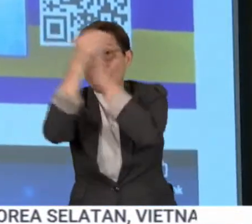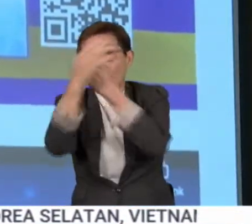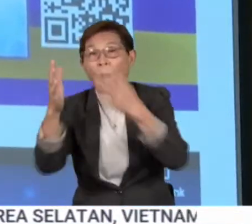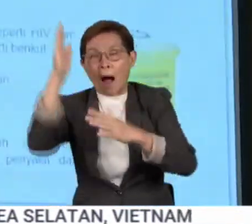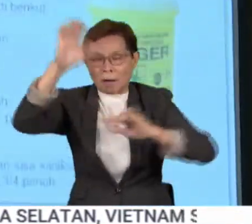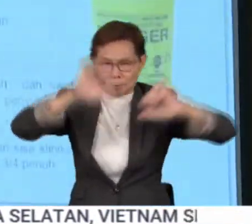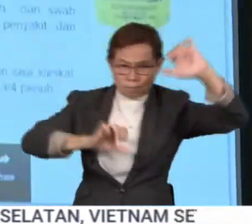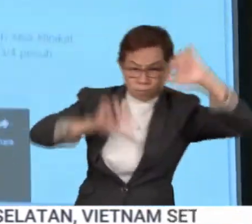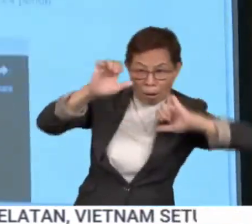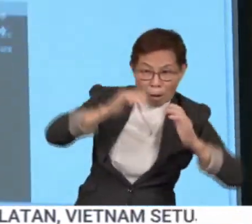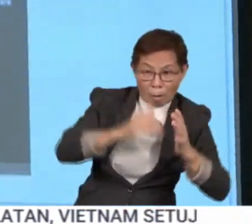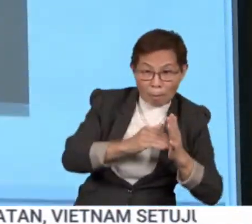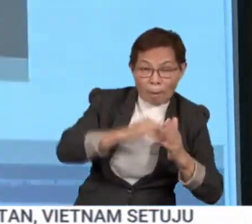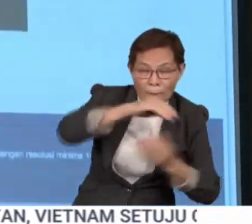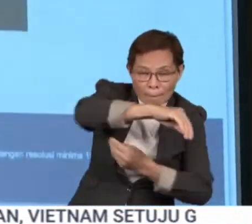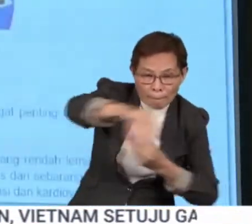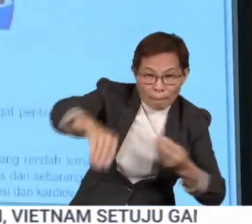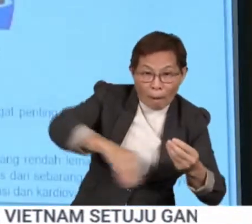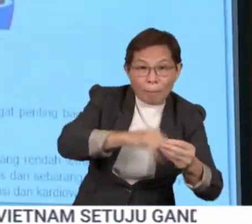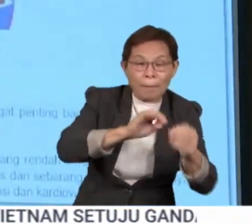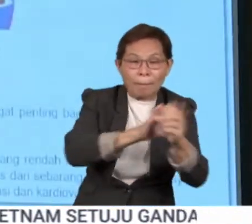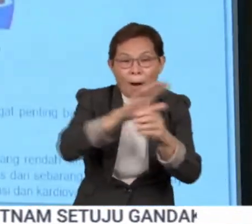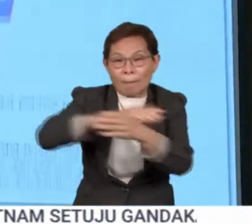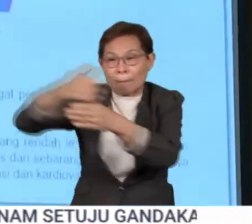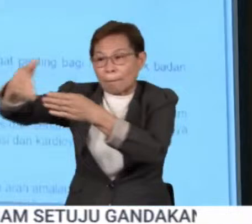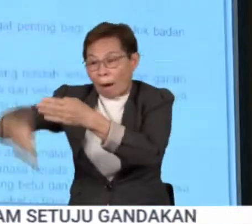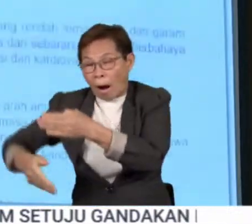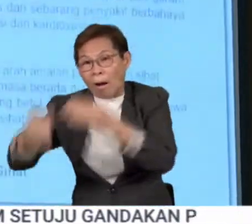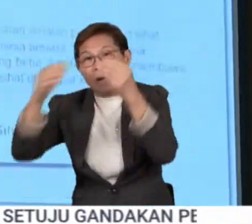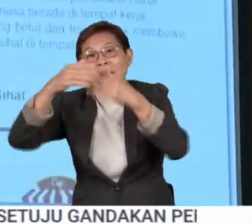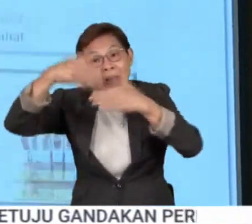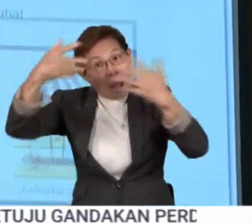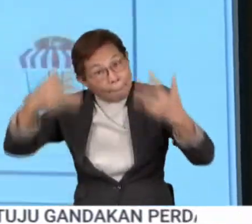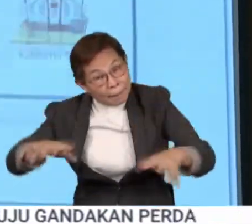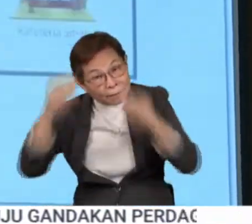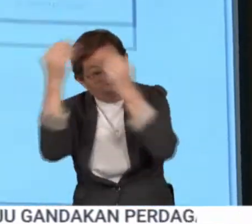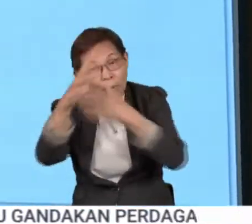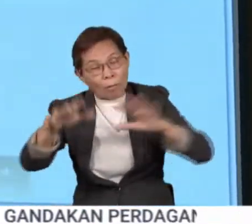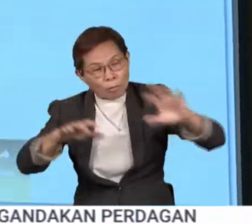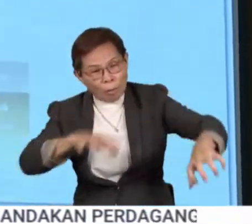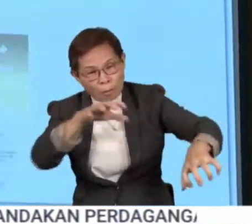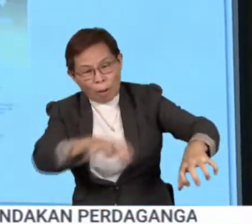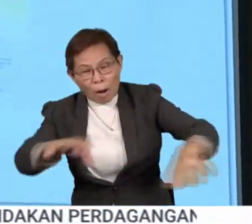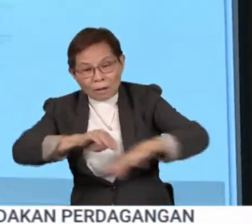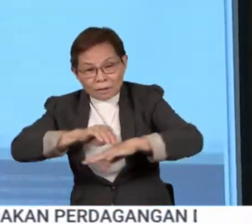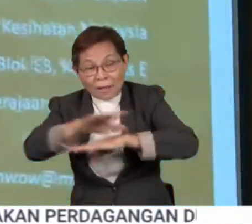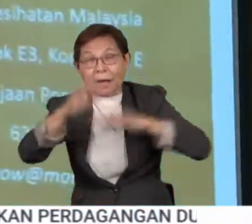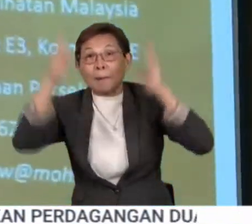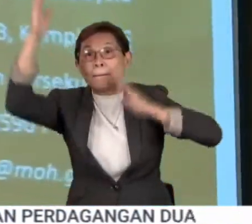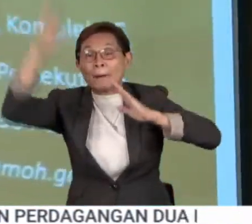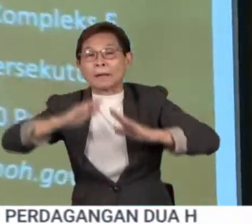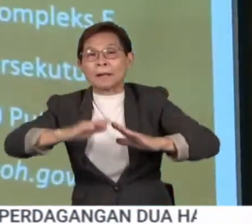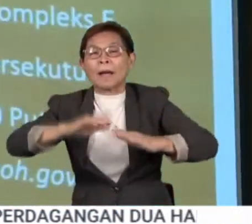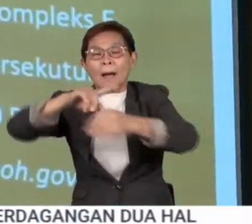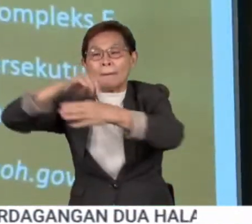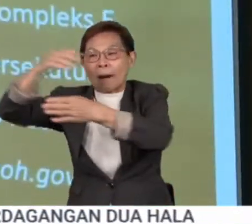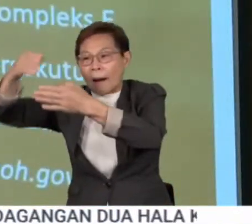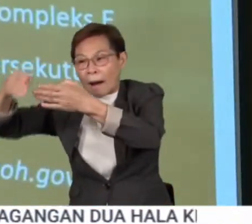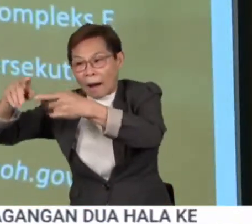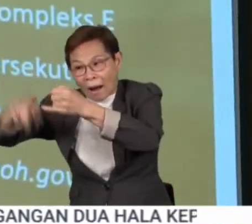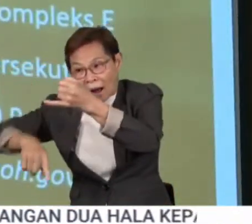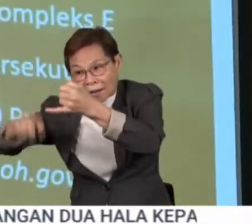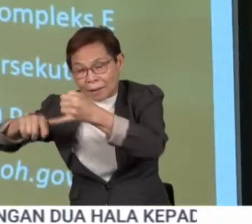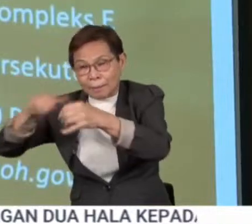akan menilai semula status peralihan fasa ke endemik selepas pengisytiharan kawasan jangkitan tempatan berakhir pada 30 Jun ini.